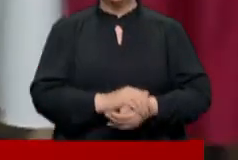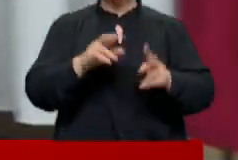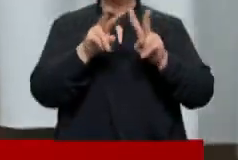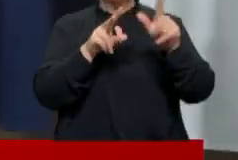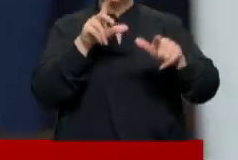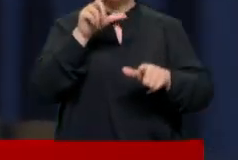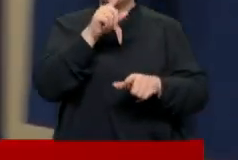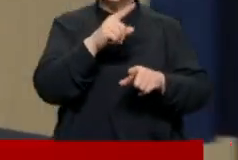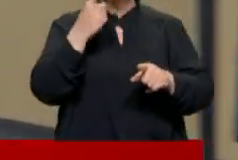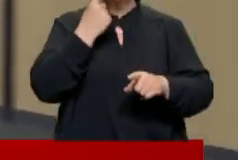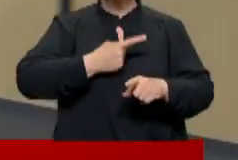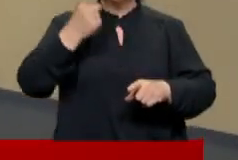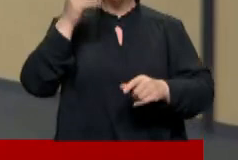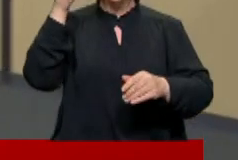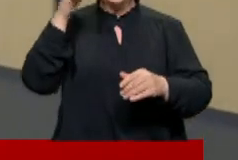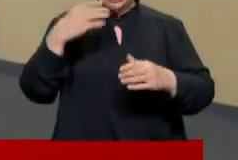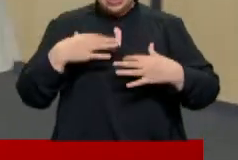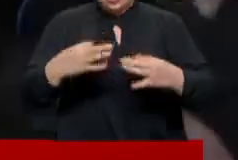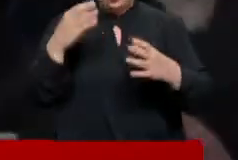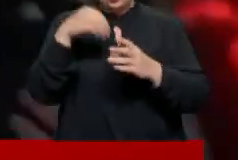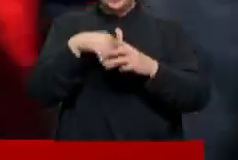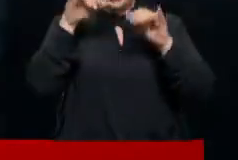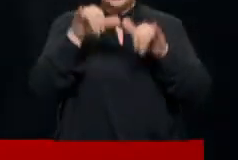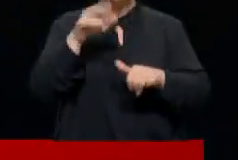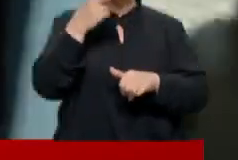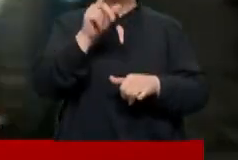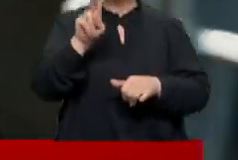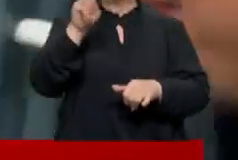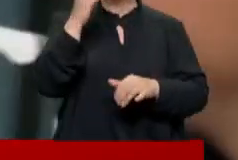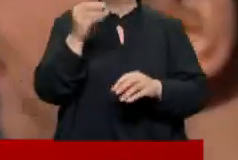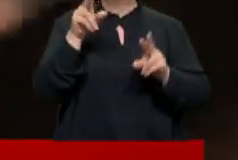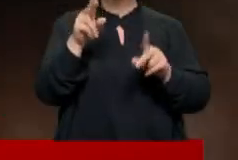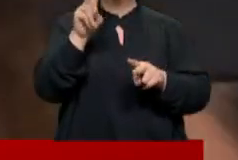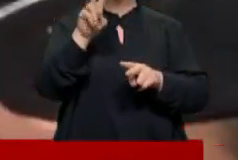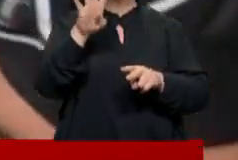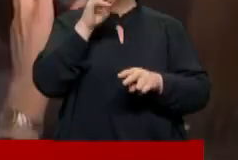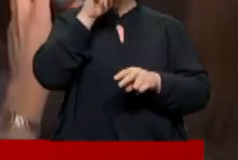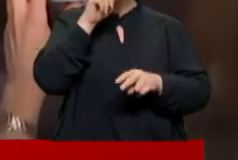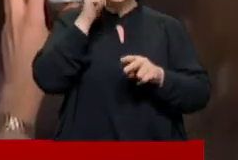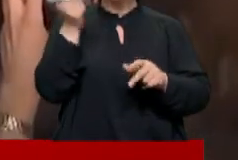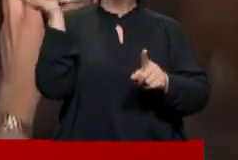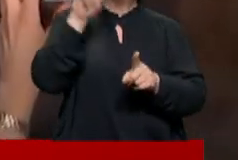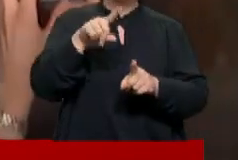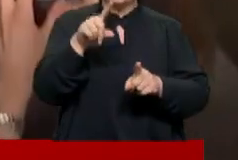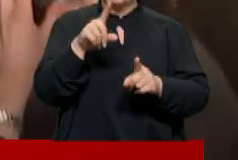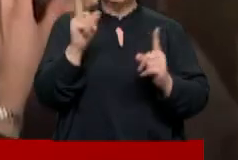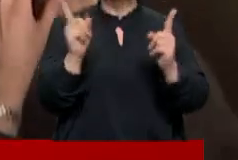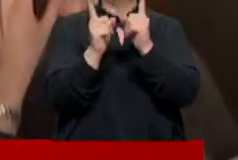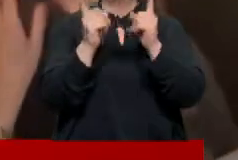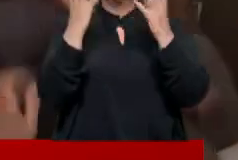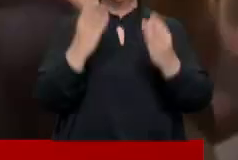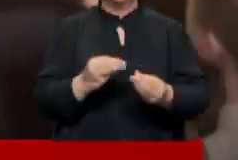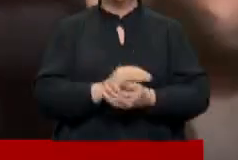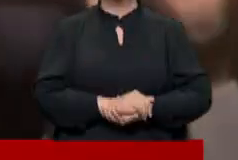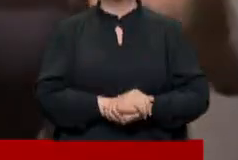Macron ve Le Pen, Cumhurbaşkanı seçilebilmek için aynı 2017'de olduğu gibi 24 Nisan'da bir kez daha karşı karşıya